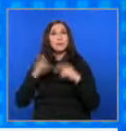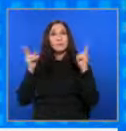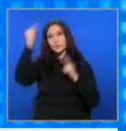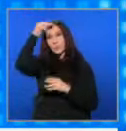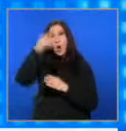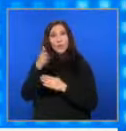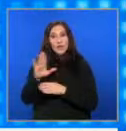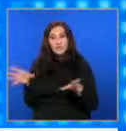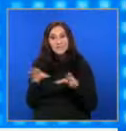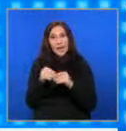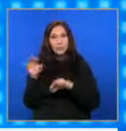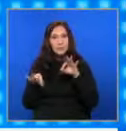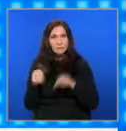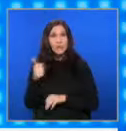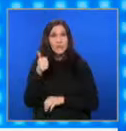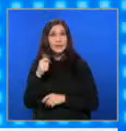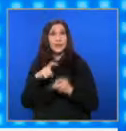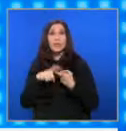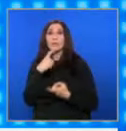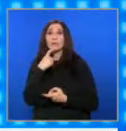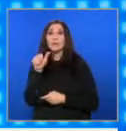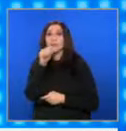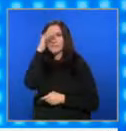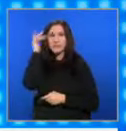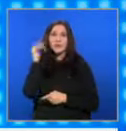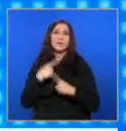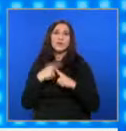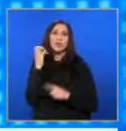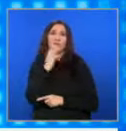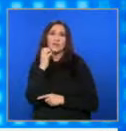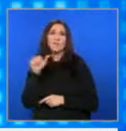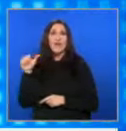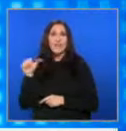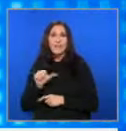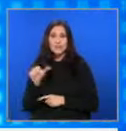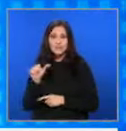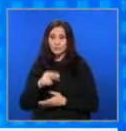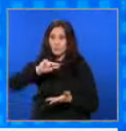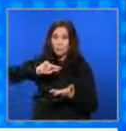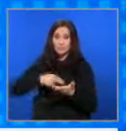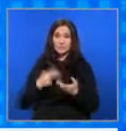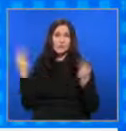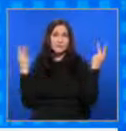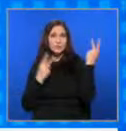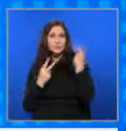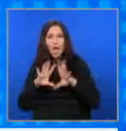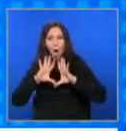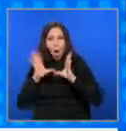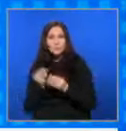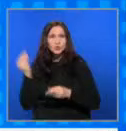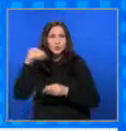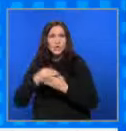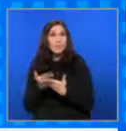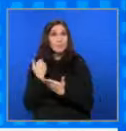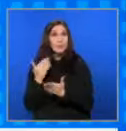ППДБ отиват заедно на избори. Лидерите Кирил Петков, Асен Василев, Христо Иванов и Атанас Атанасов подписаха споразумение за общо участие